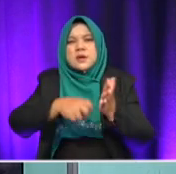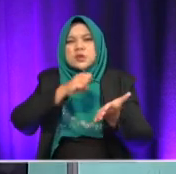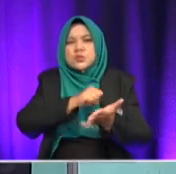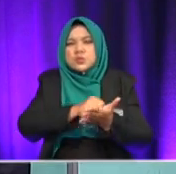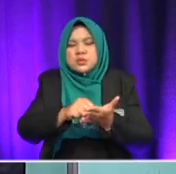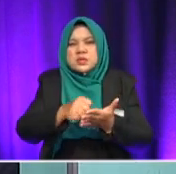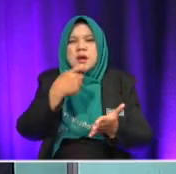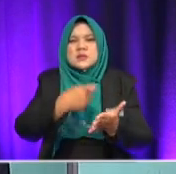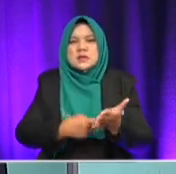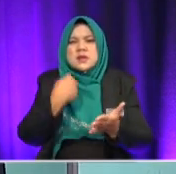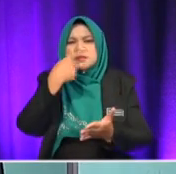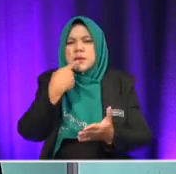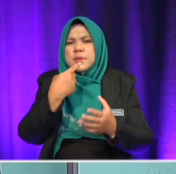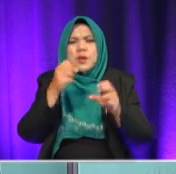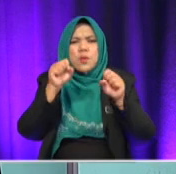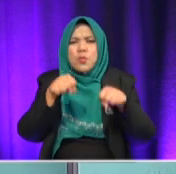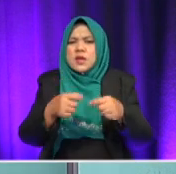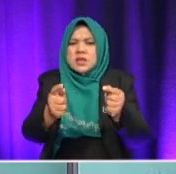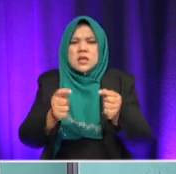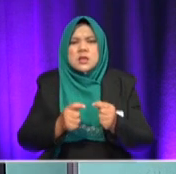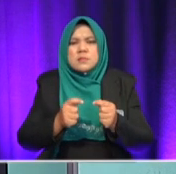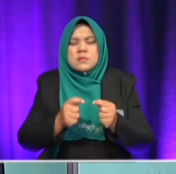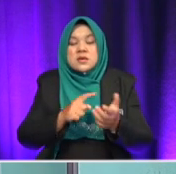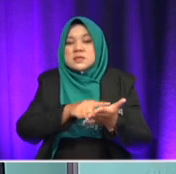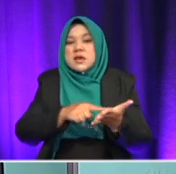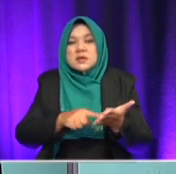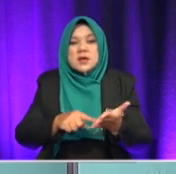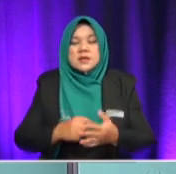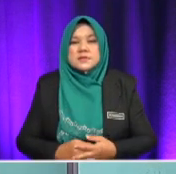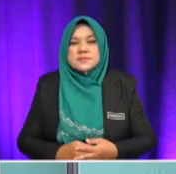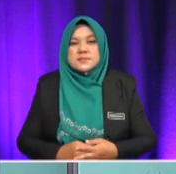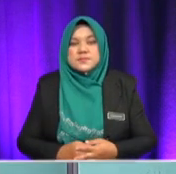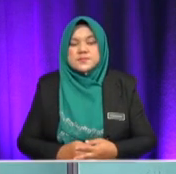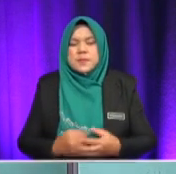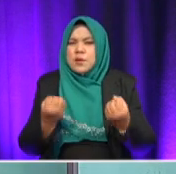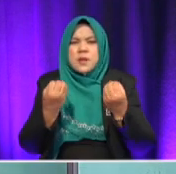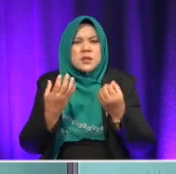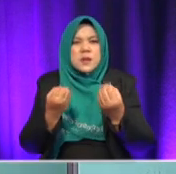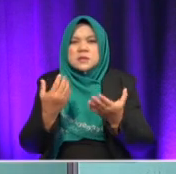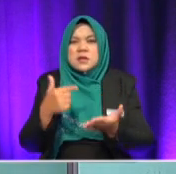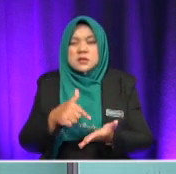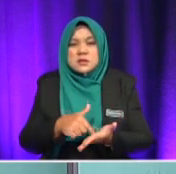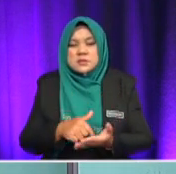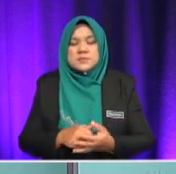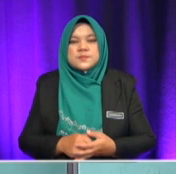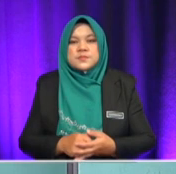Siapa yang layak menerima zakatnya banyak-banyaknya harta yang banyak-banyaknya bertimun nih